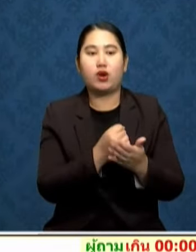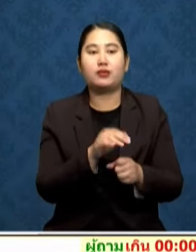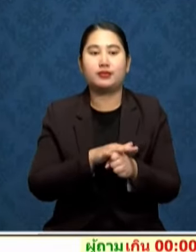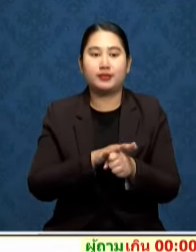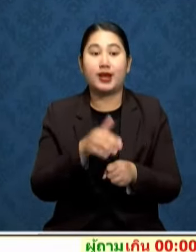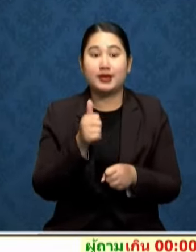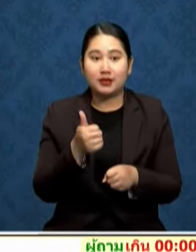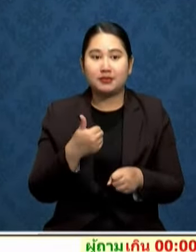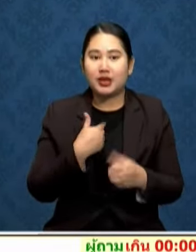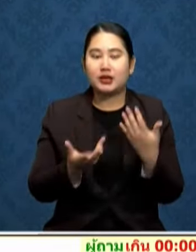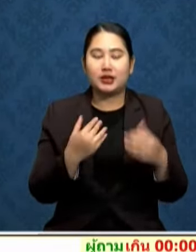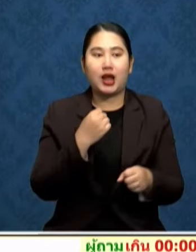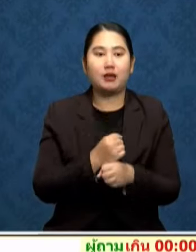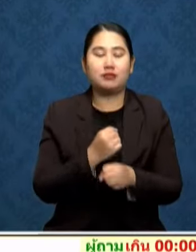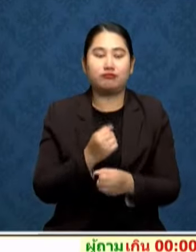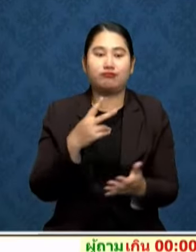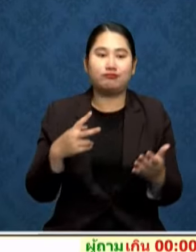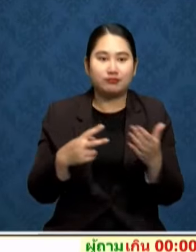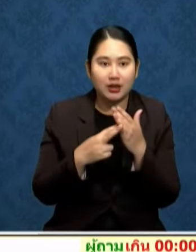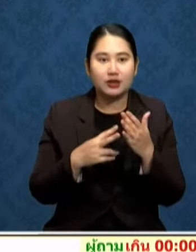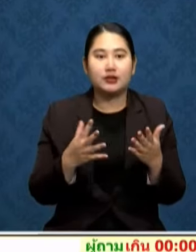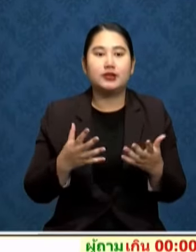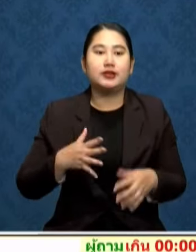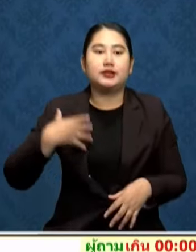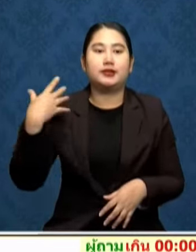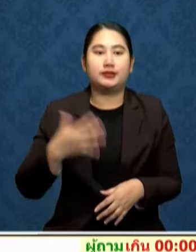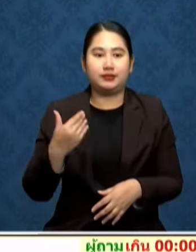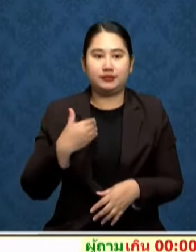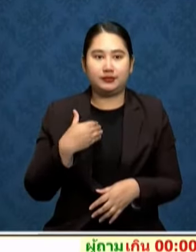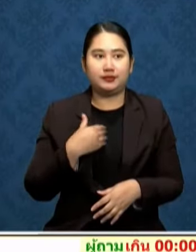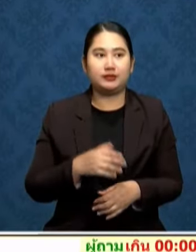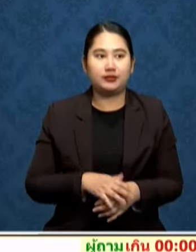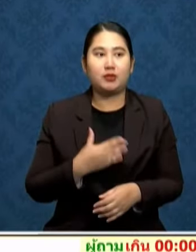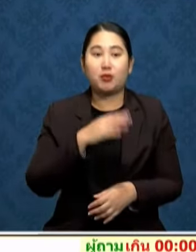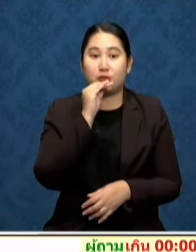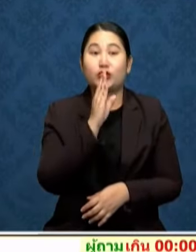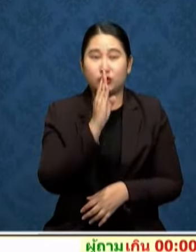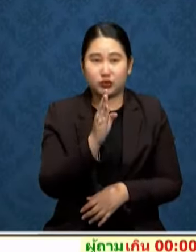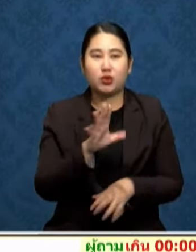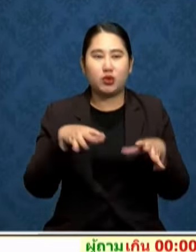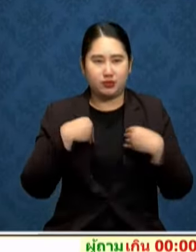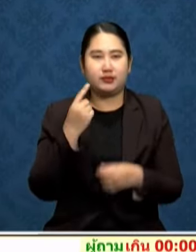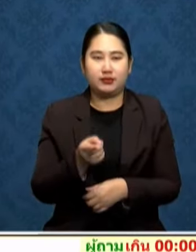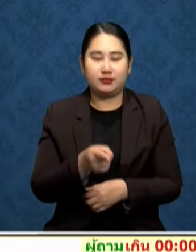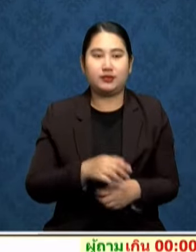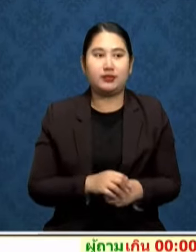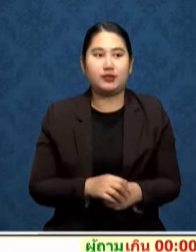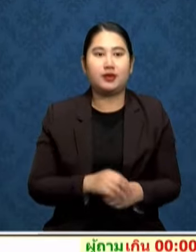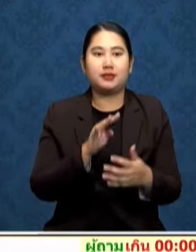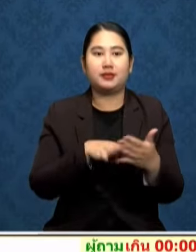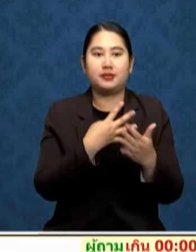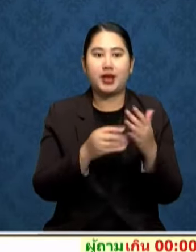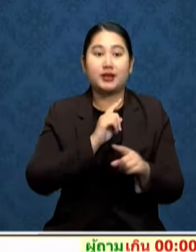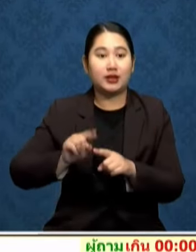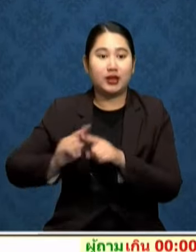ชนบ้างบางช่วงก็ทำให้พี่น้องประชาชนเขากากเลือดยิ่งกว่าเดิมอันนี้ผมเป็นคนตรงๆอยู่แล้วผมก็ต้องยอมรับความจริงนะครับมาตรการต่างๆไม่